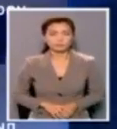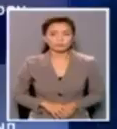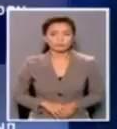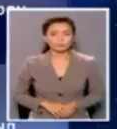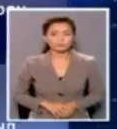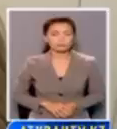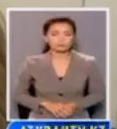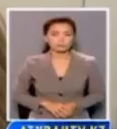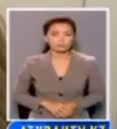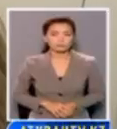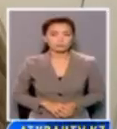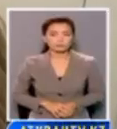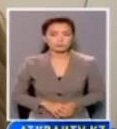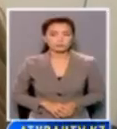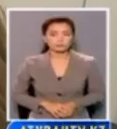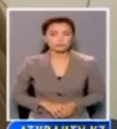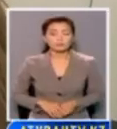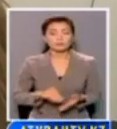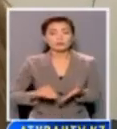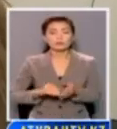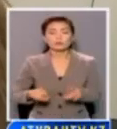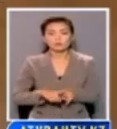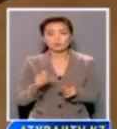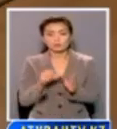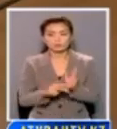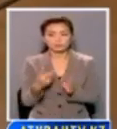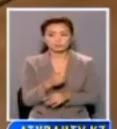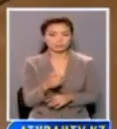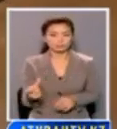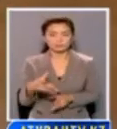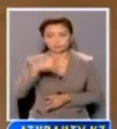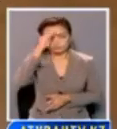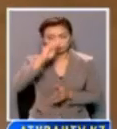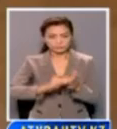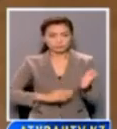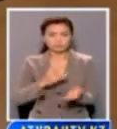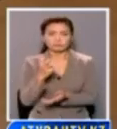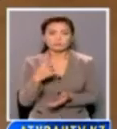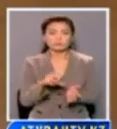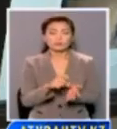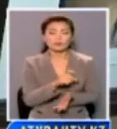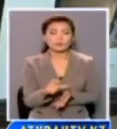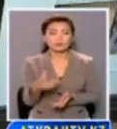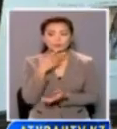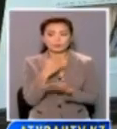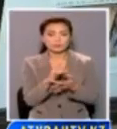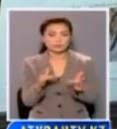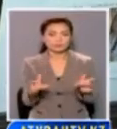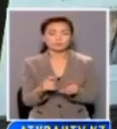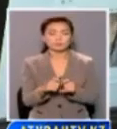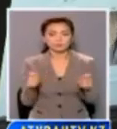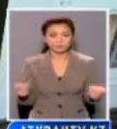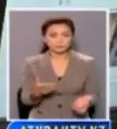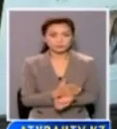саусағын қыбырлатпайды. Бір жазбаның өзіне 162 адам пікір қалдырды. 446 адам өзінің парақшасына